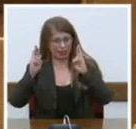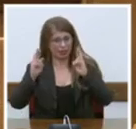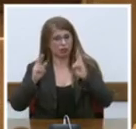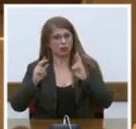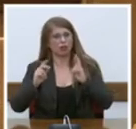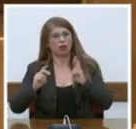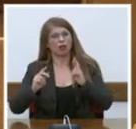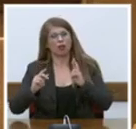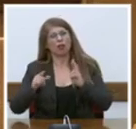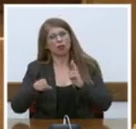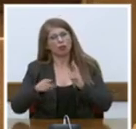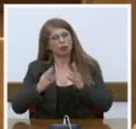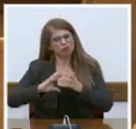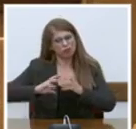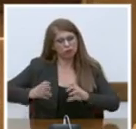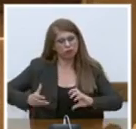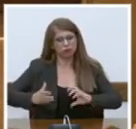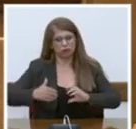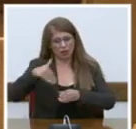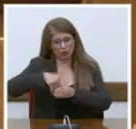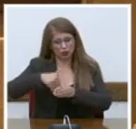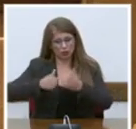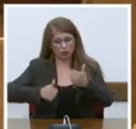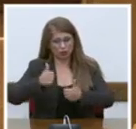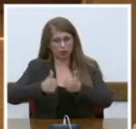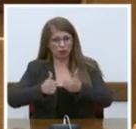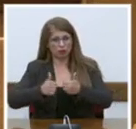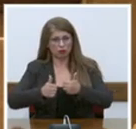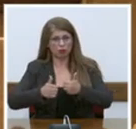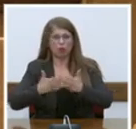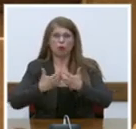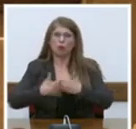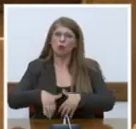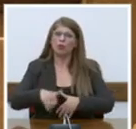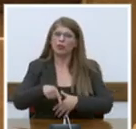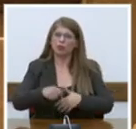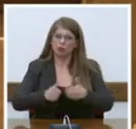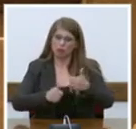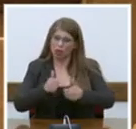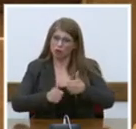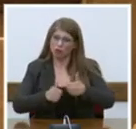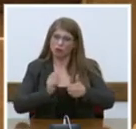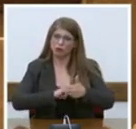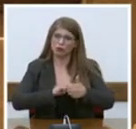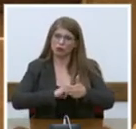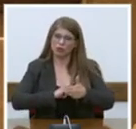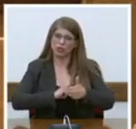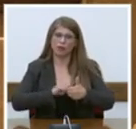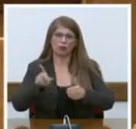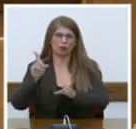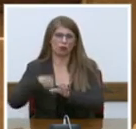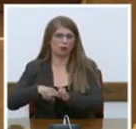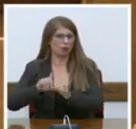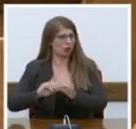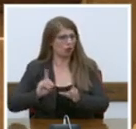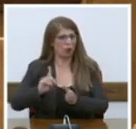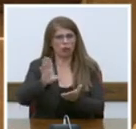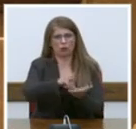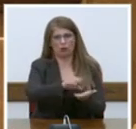λειτουργίας του εγχώριου ανταγωνισμού, που λειτουργεί αποκλειστικά προς όφελος των παρόχων και όχι του